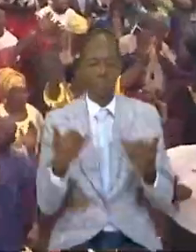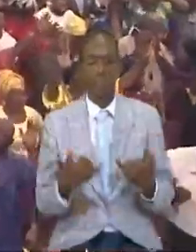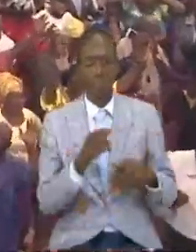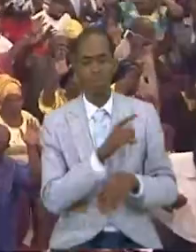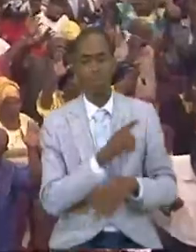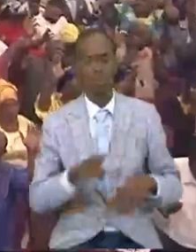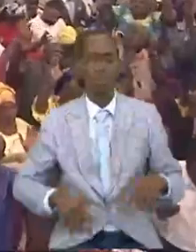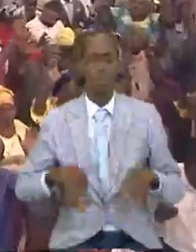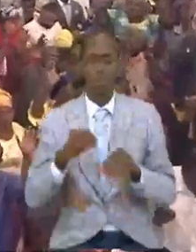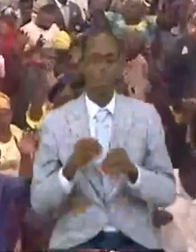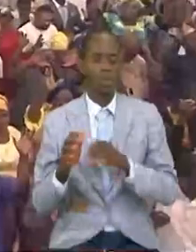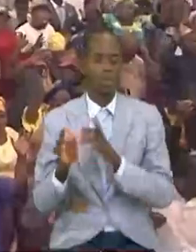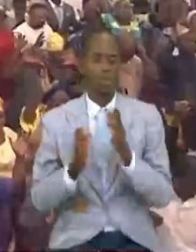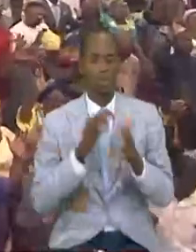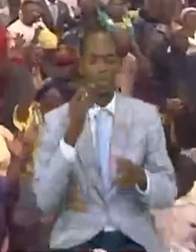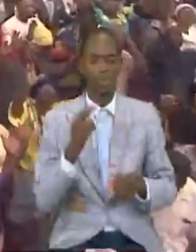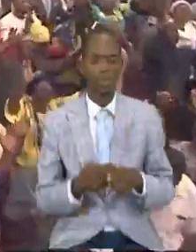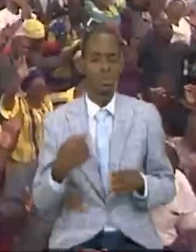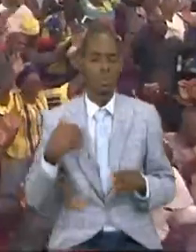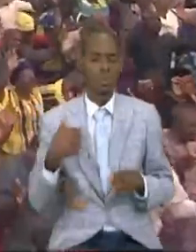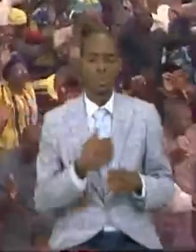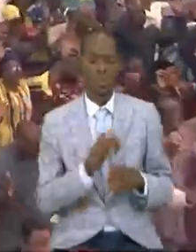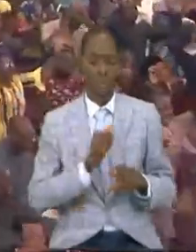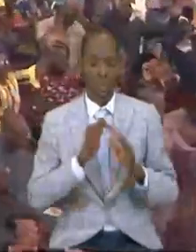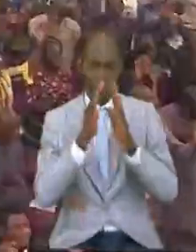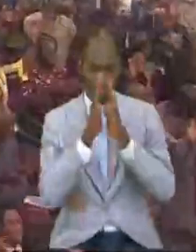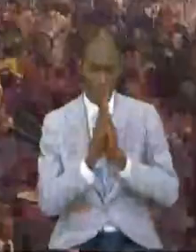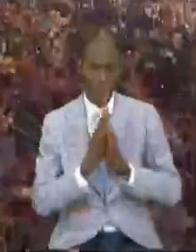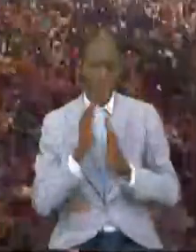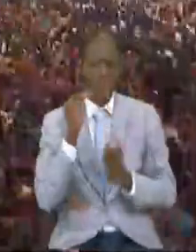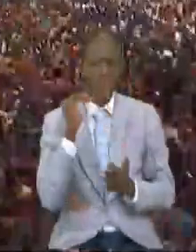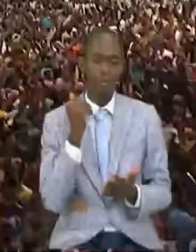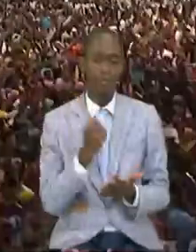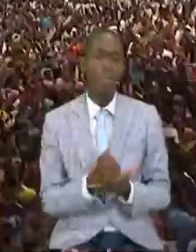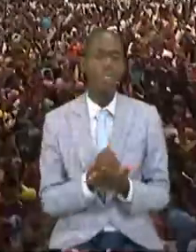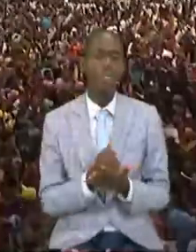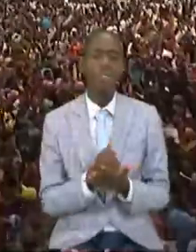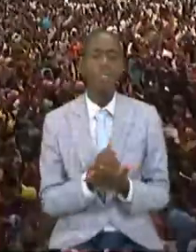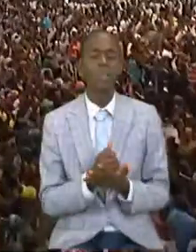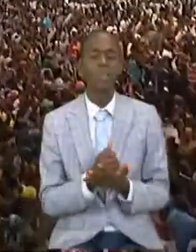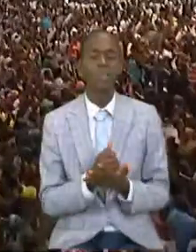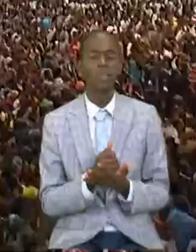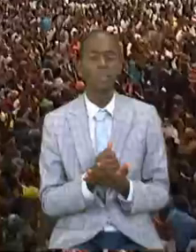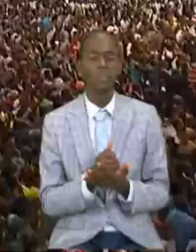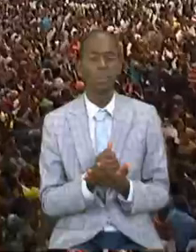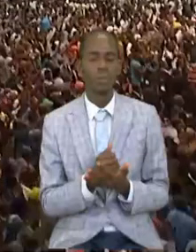chaque vie. Au nom de Jésus, j'ai prié.